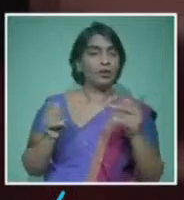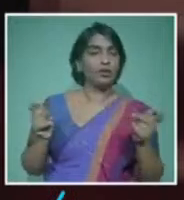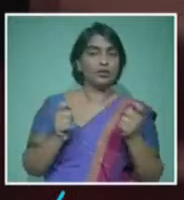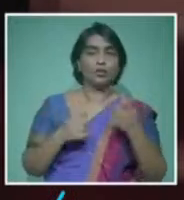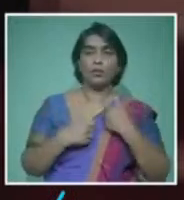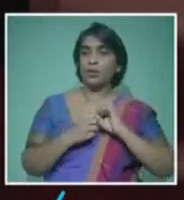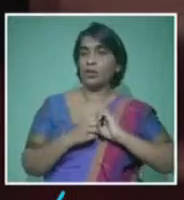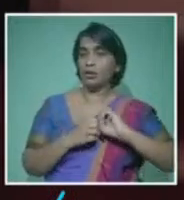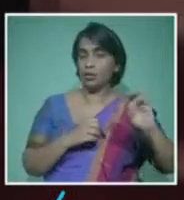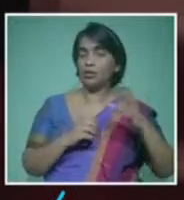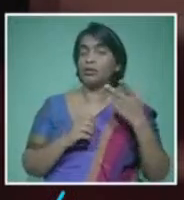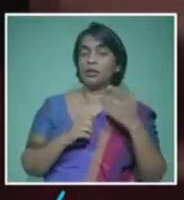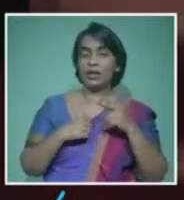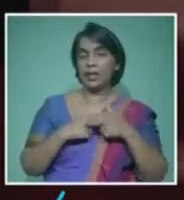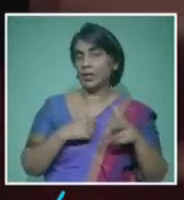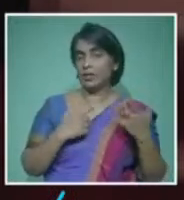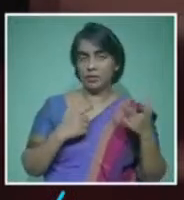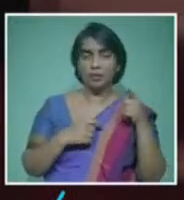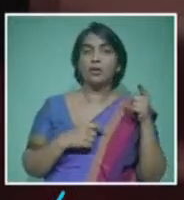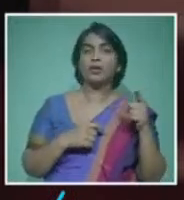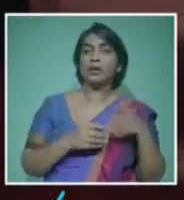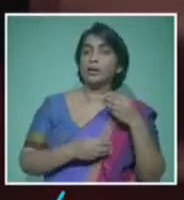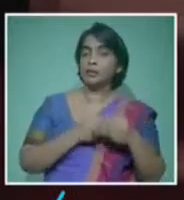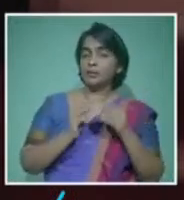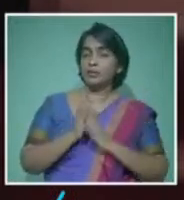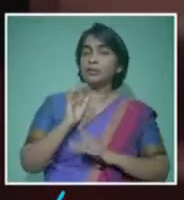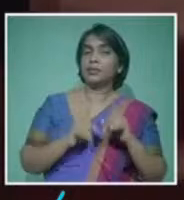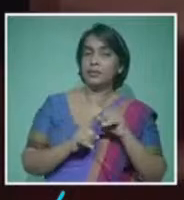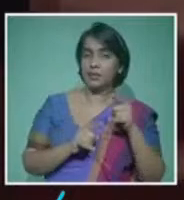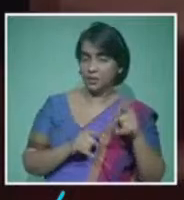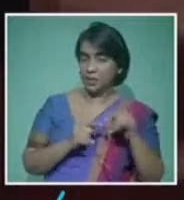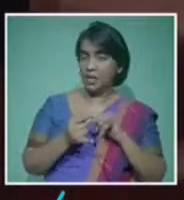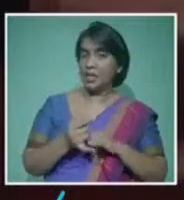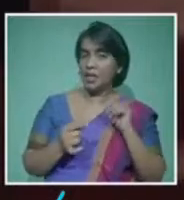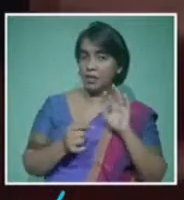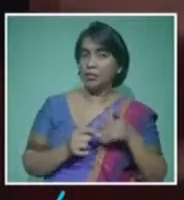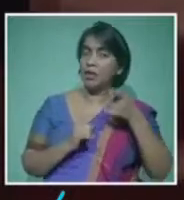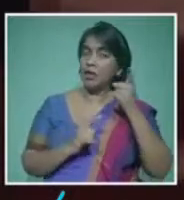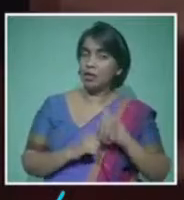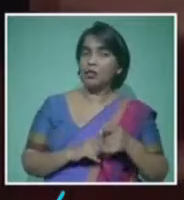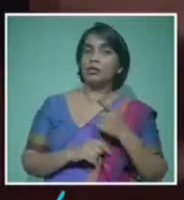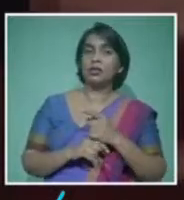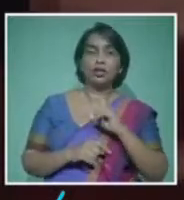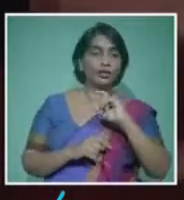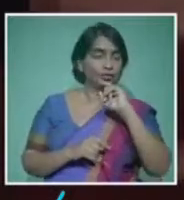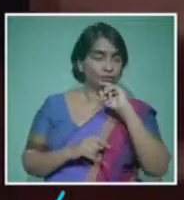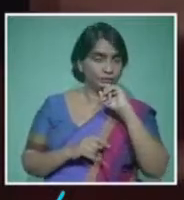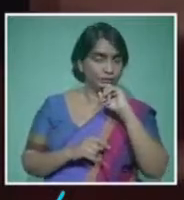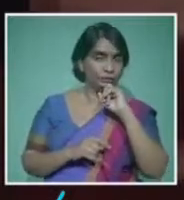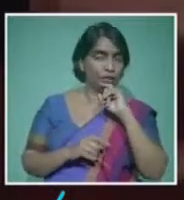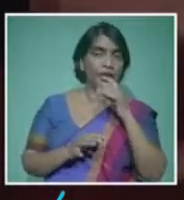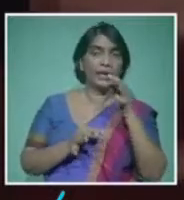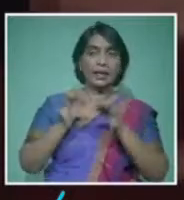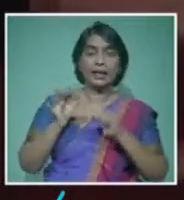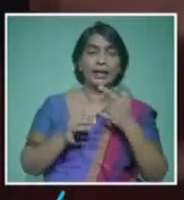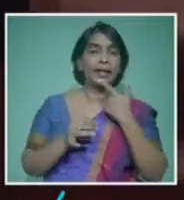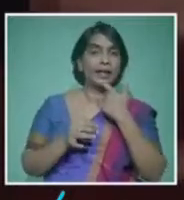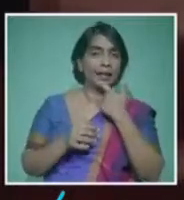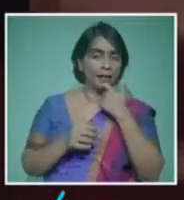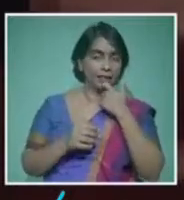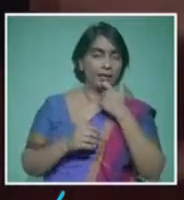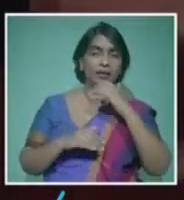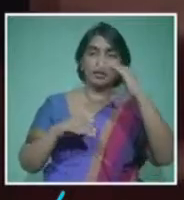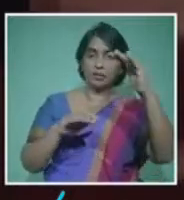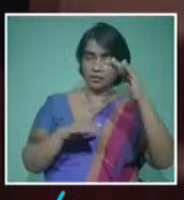නිකුත් කිරීමට හේතුවක් නොවන අතර කර්මාන්ත අමාත්‍යාංශයේ ලේකම්ගේ නිර්දේශය අනුව ඒවා චොක්ලට් සහ කිරි තේ නිපදවීමට ආනයනය